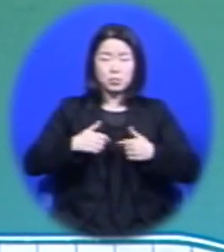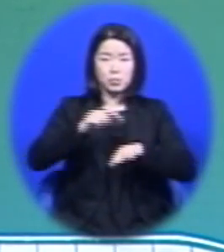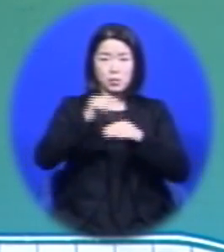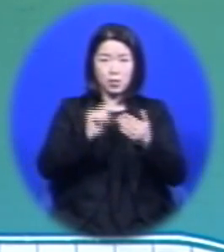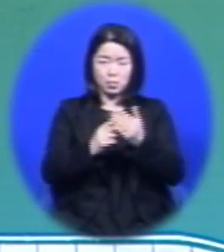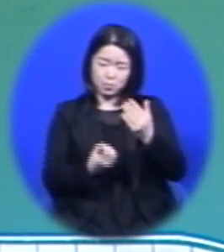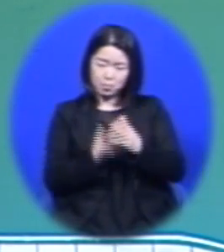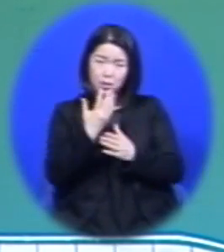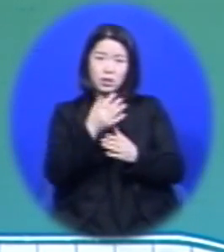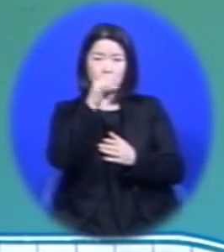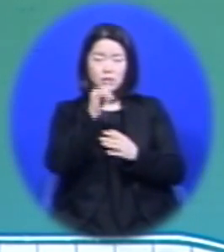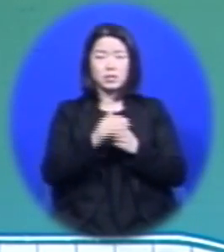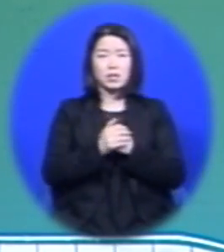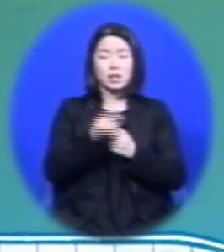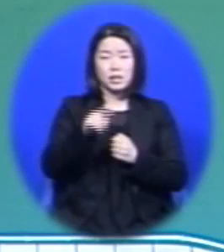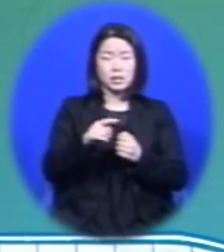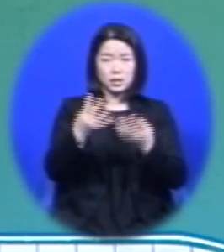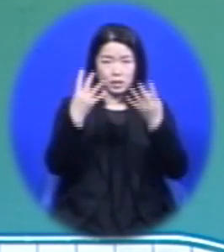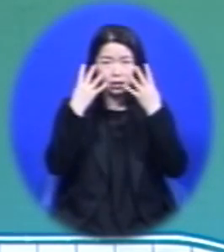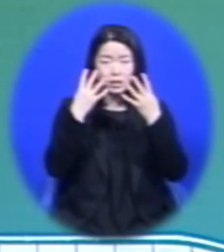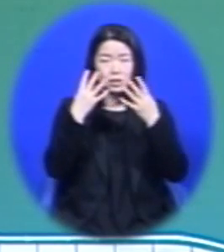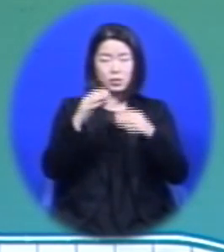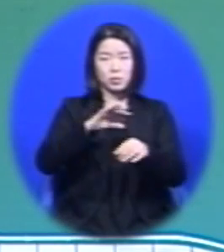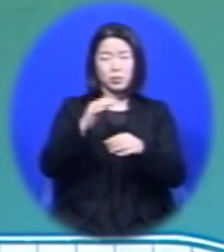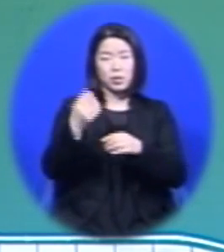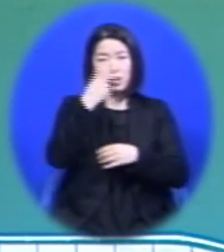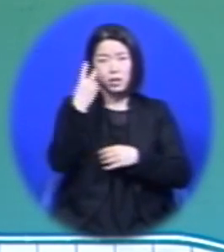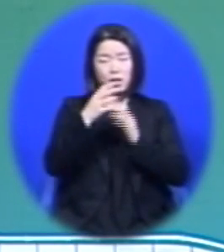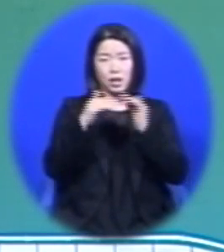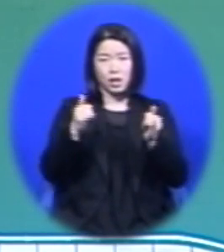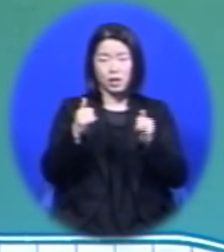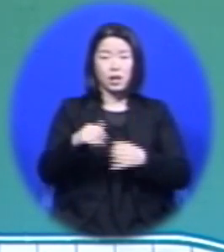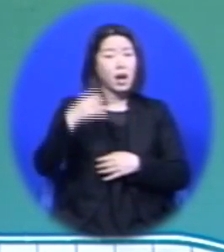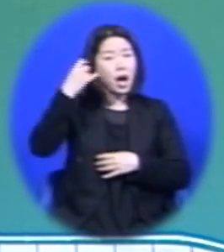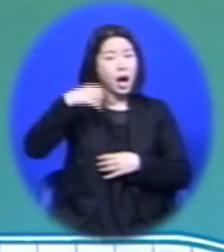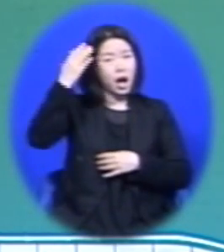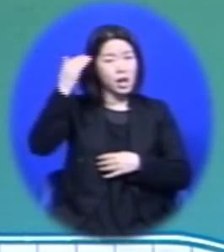넘쳐나서 그 교도관이 쥐어준 한중 성경을